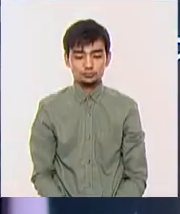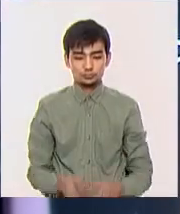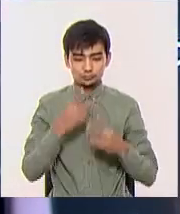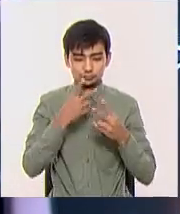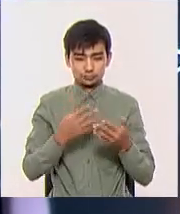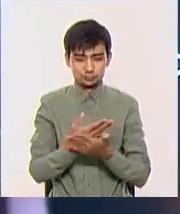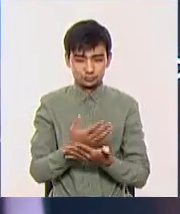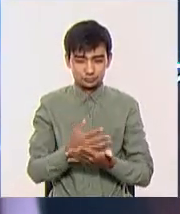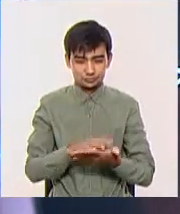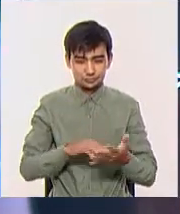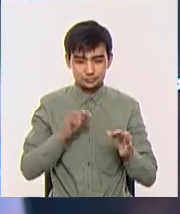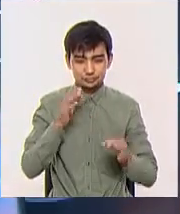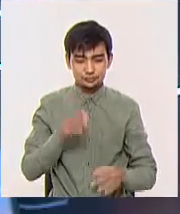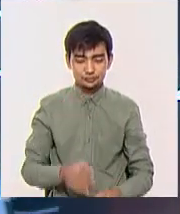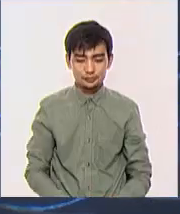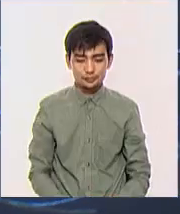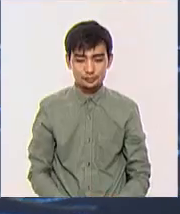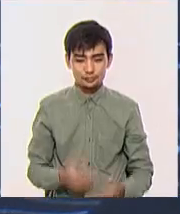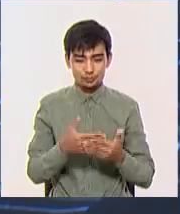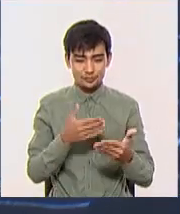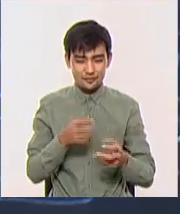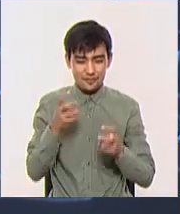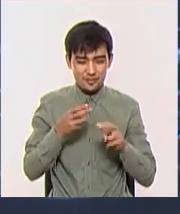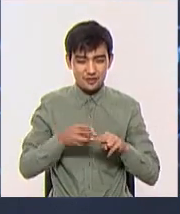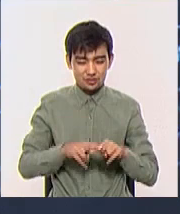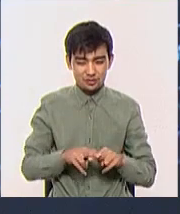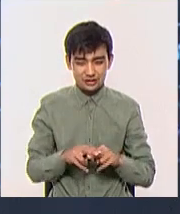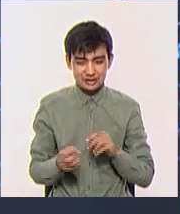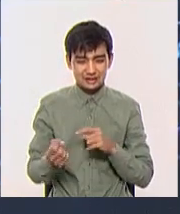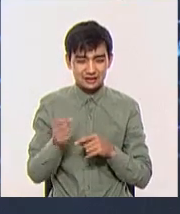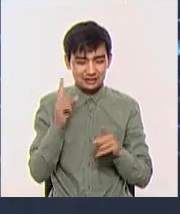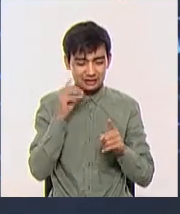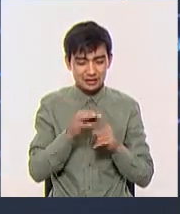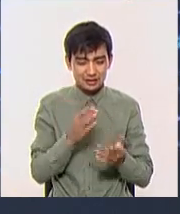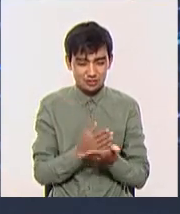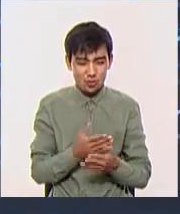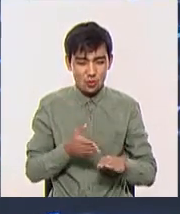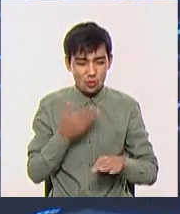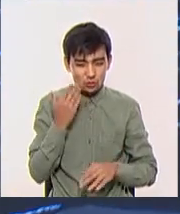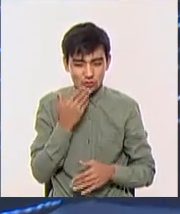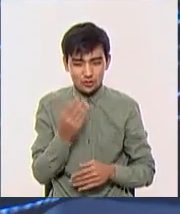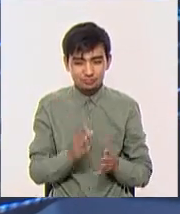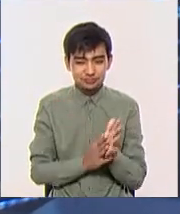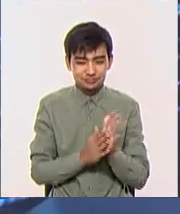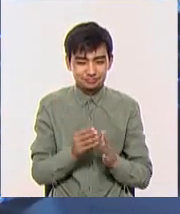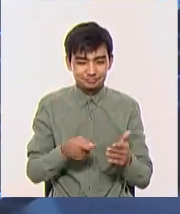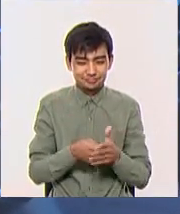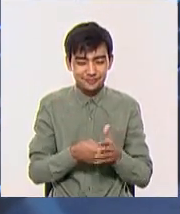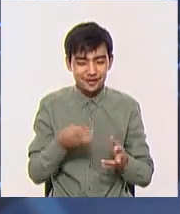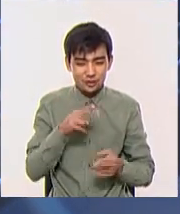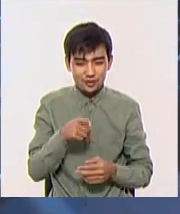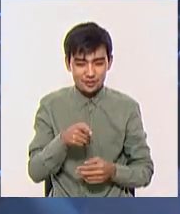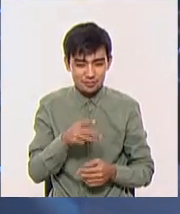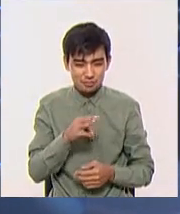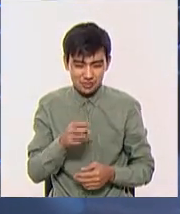Вы смотрите «Информбюро», продолжаем выпуск. Перед фермерами стоит непростая задача – заготовить корм для скота. В нынешних реалиях эта миссия не